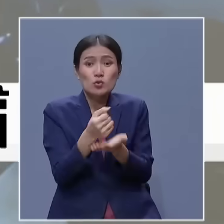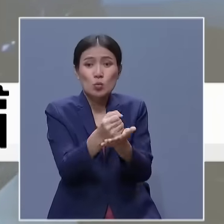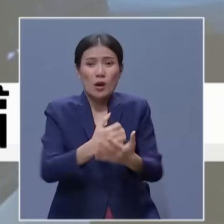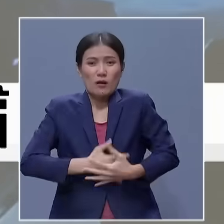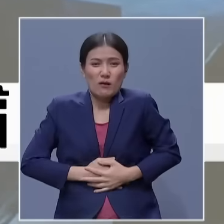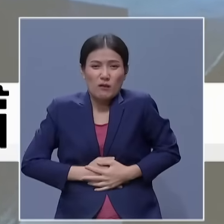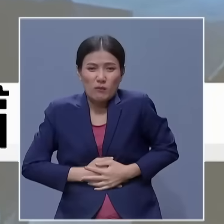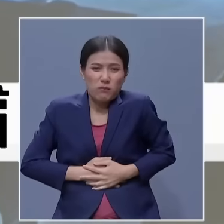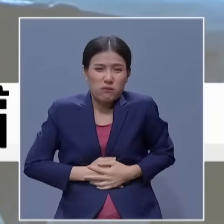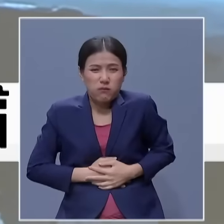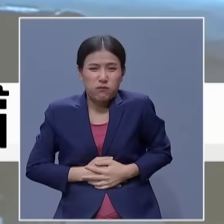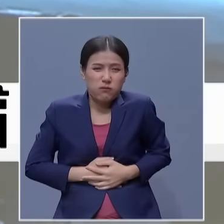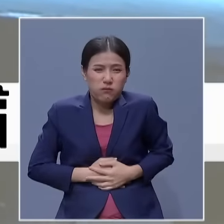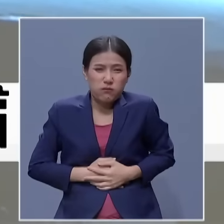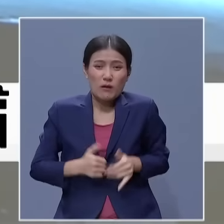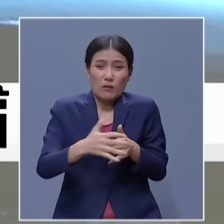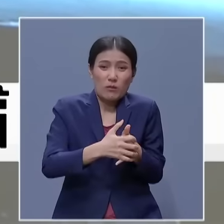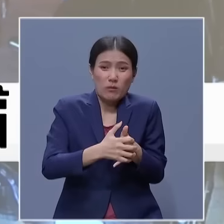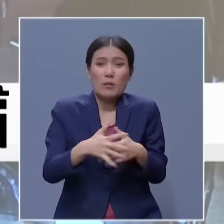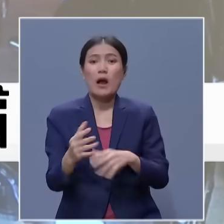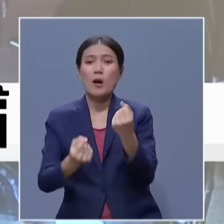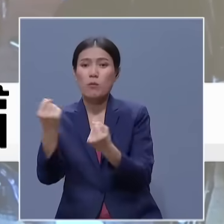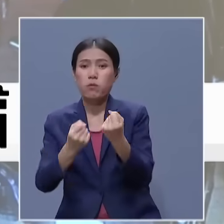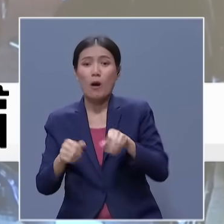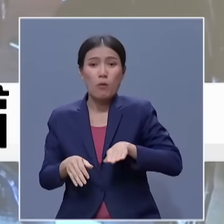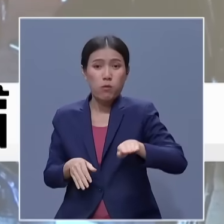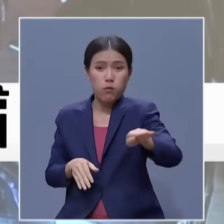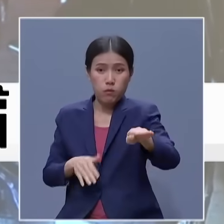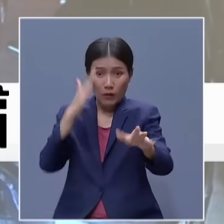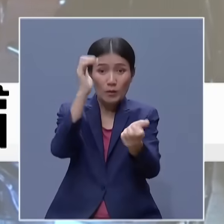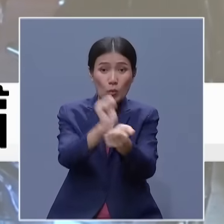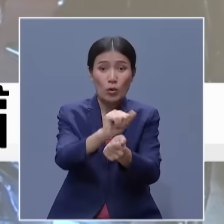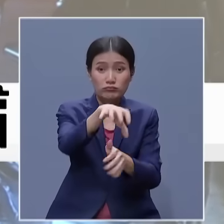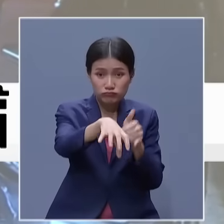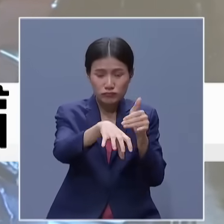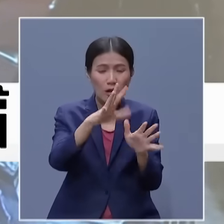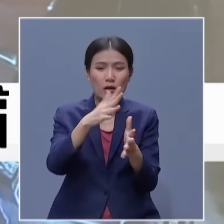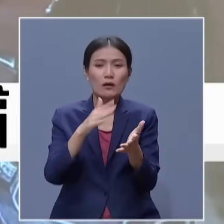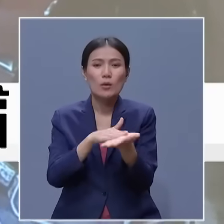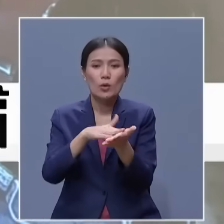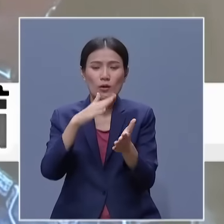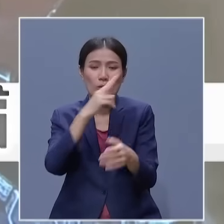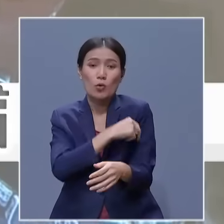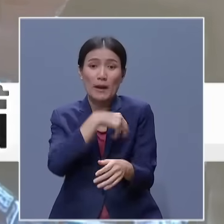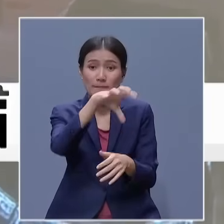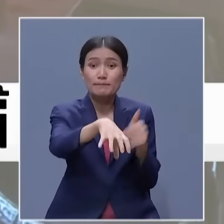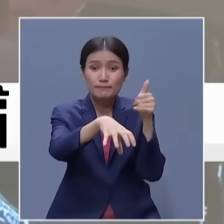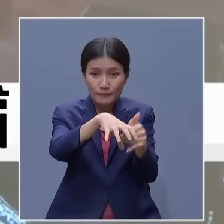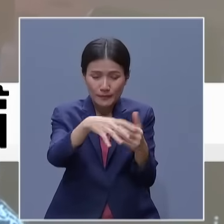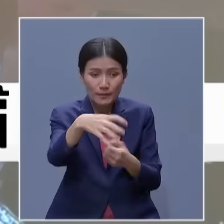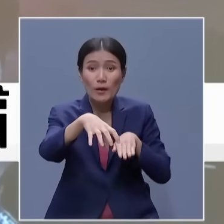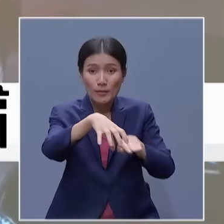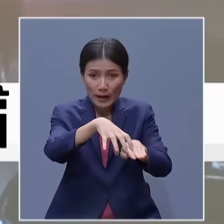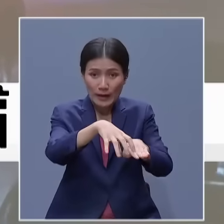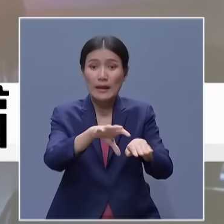งพยาบาลหลังจากนั้นก็จะเป็นภาพของพันตำรวจโทวสินถูกยิงล้มอยู่ท่านนี้ก็เป็น